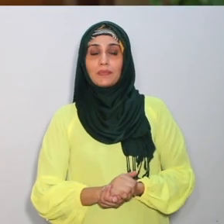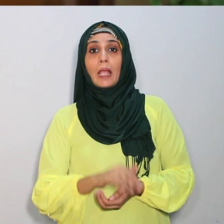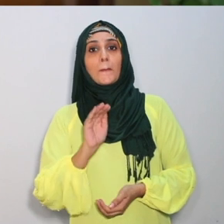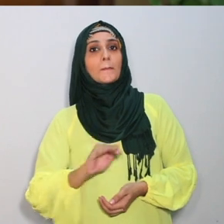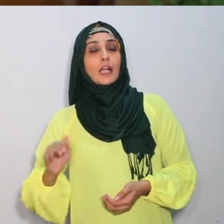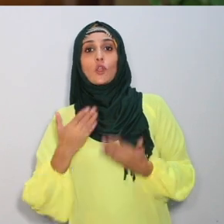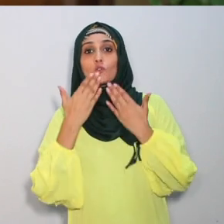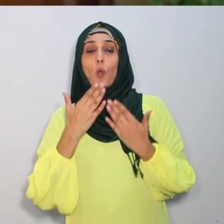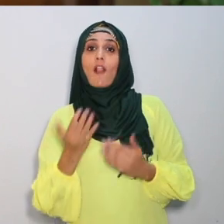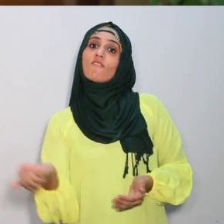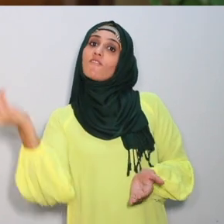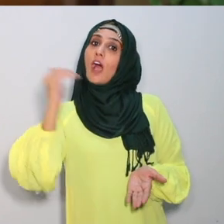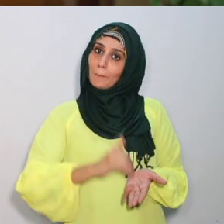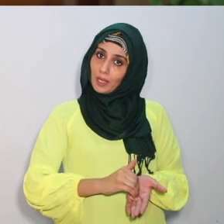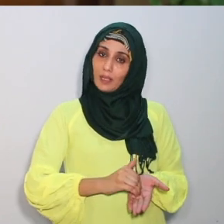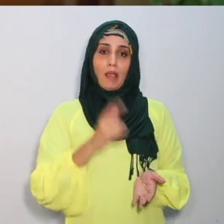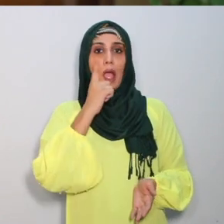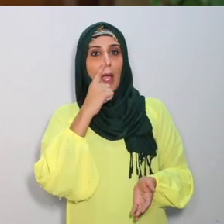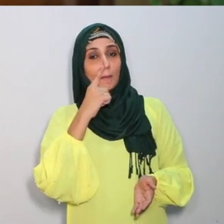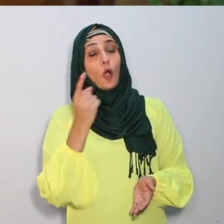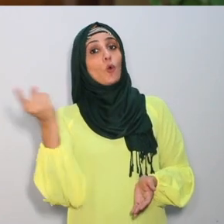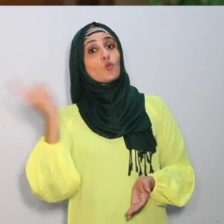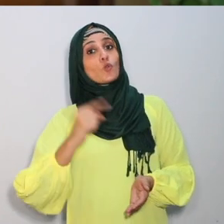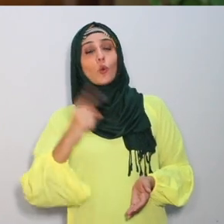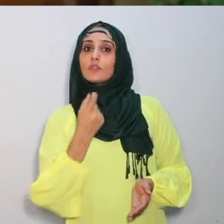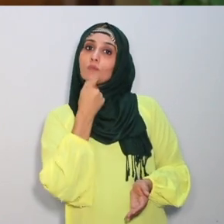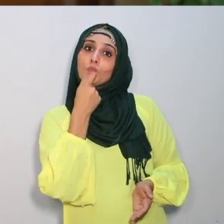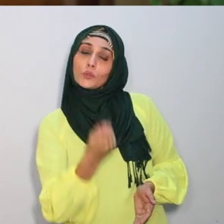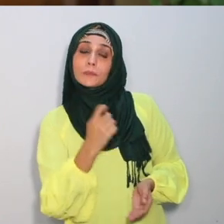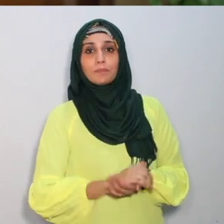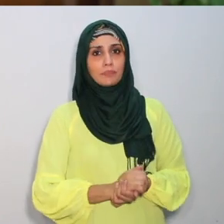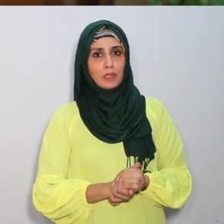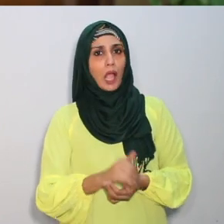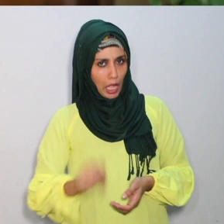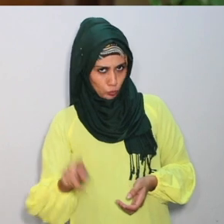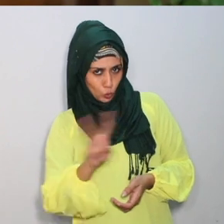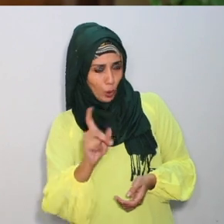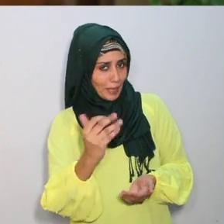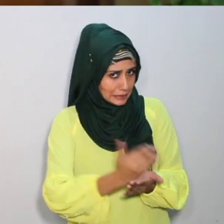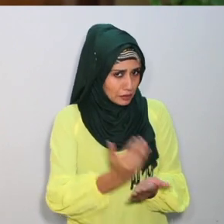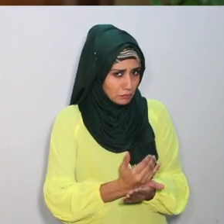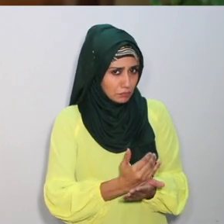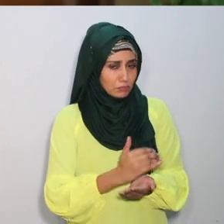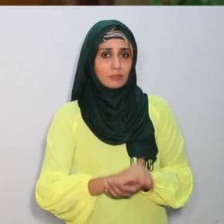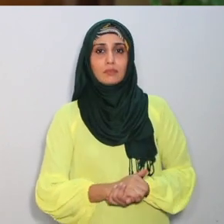जब बच्चे स्कूल से वापस आते तो अम्मी हर रोज़ उनसे पूछती, क्या आज तुम दोनों ने पैसे